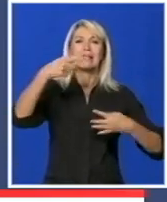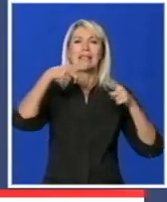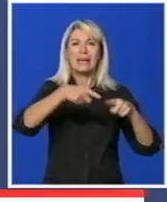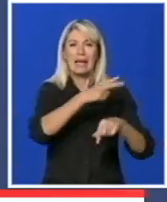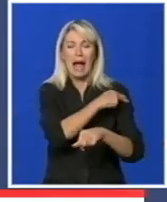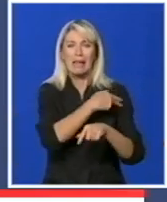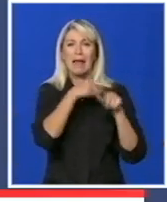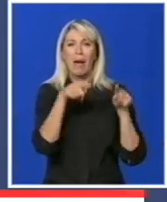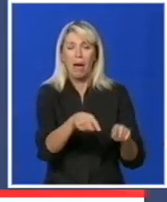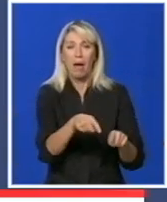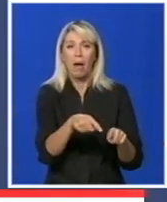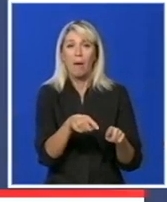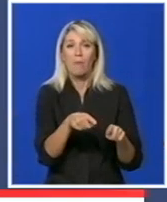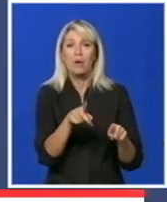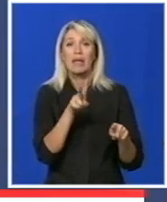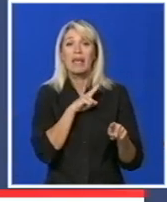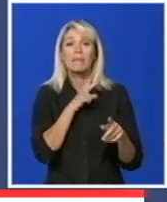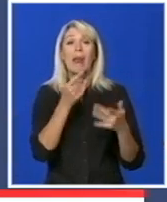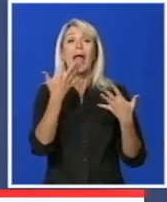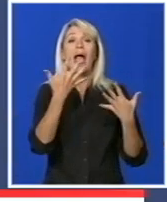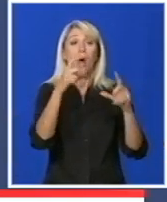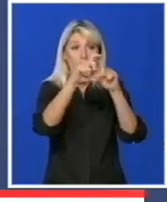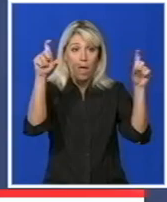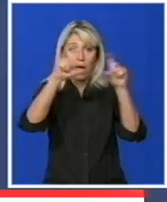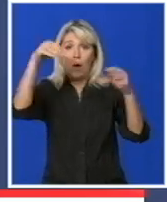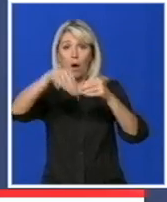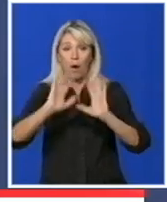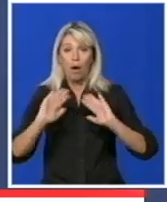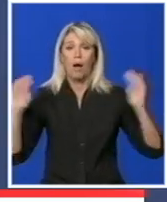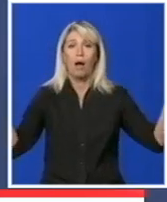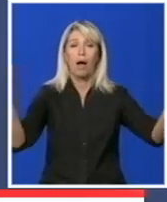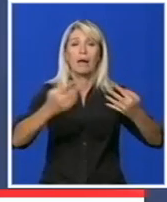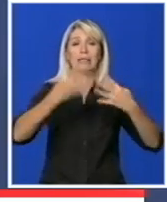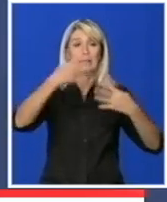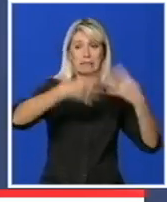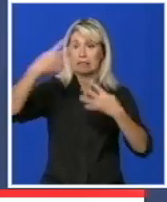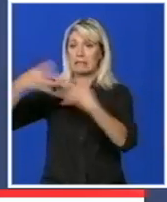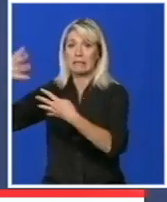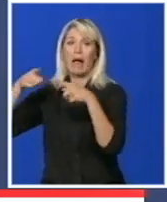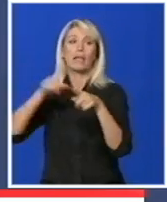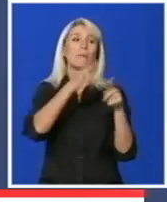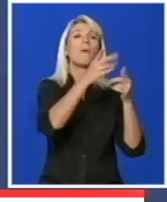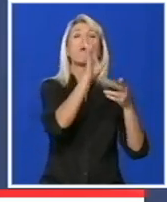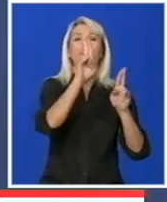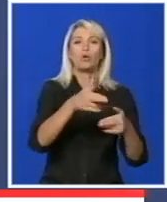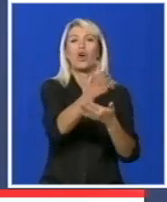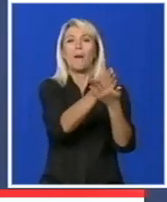li je više objekata u okviru bolnice, pa i jedan deo bio gde su bili pacijenti koji su